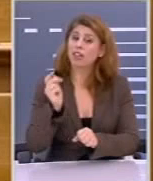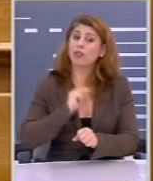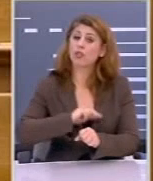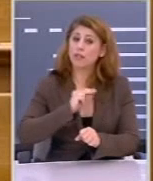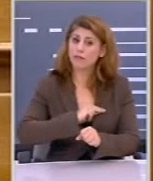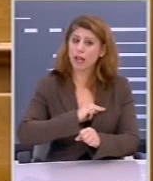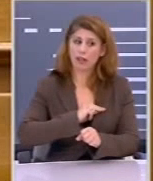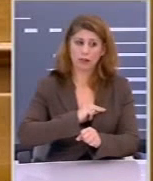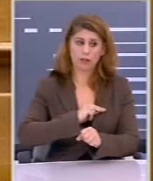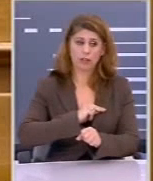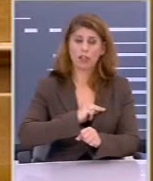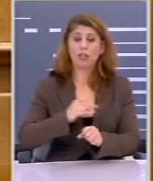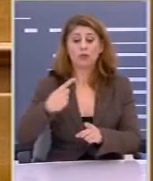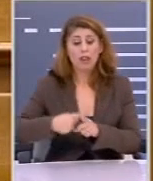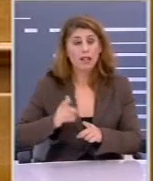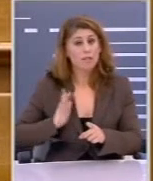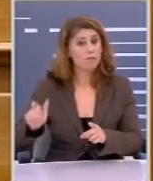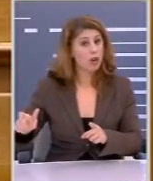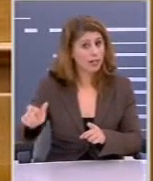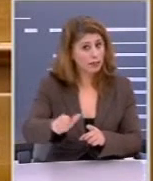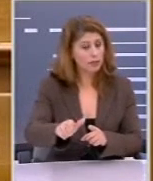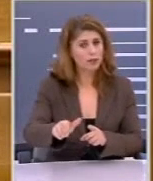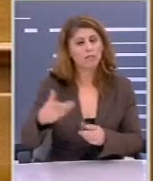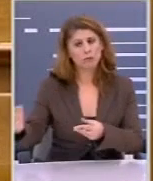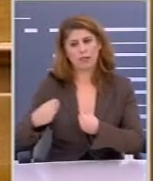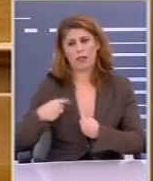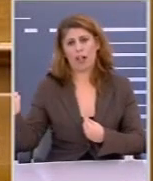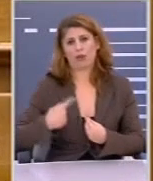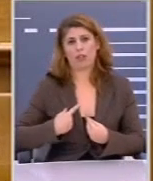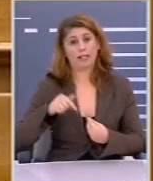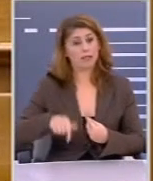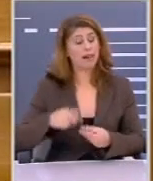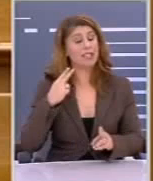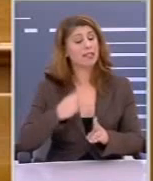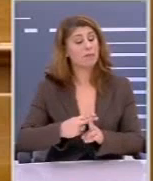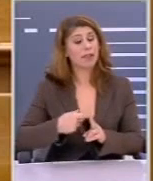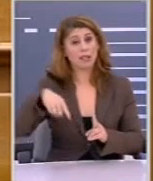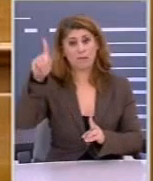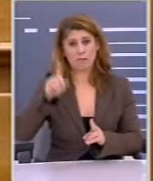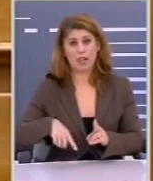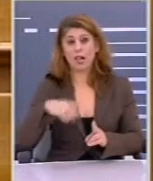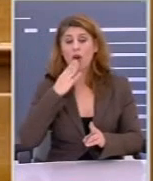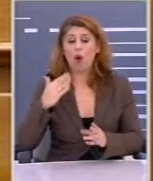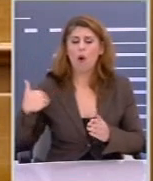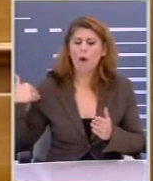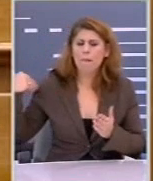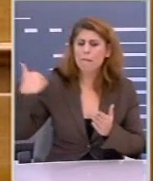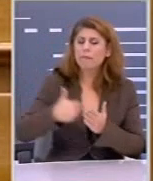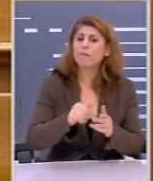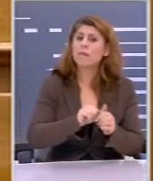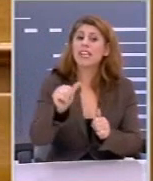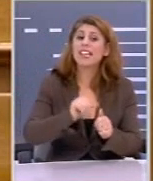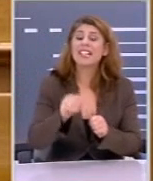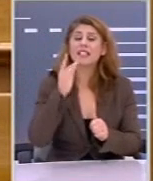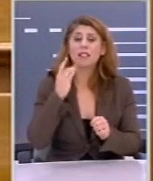συμφέρον του Έλληνα πολίτη, ο οποίος είναι και ο εντολοδόχος μας. Είναι πολύ σημαντική ημέρα, διότι μετά από πάρα πολλούς μήνες σκληρής